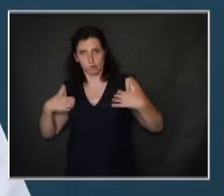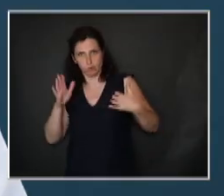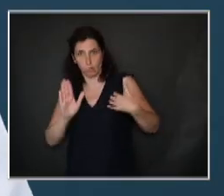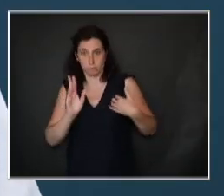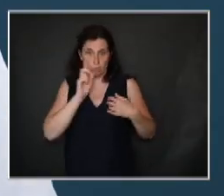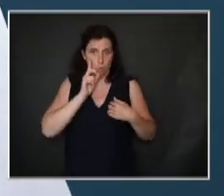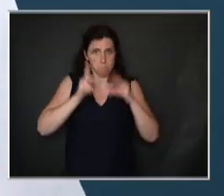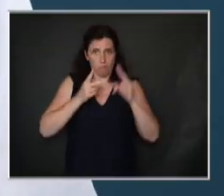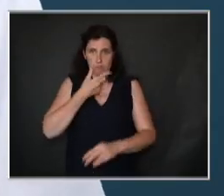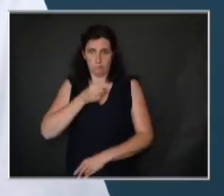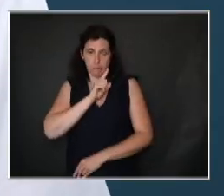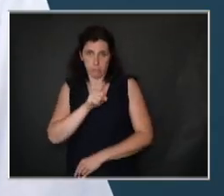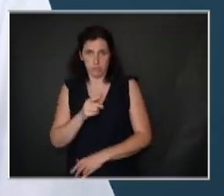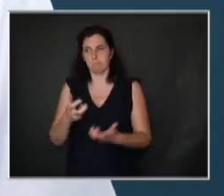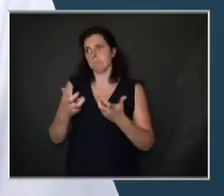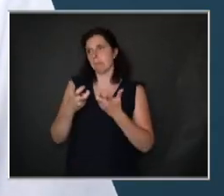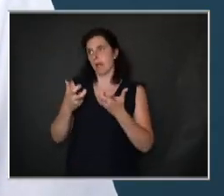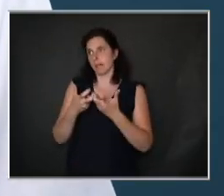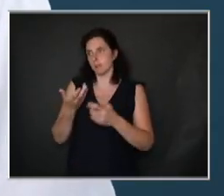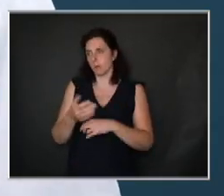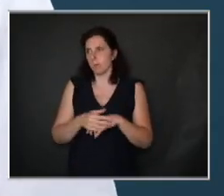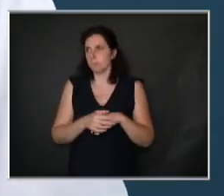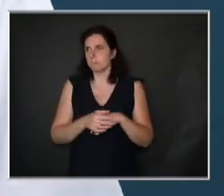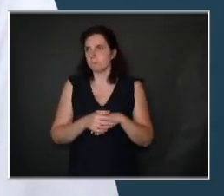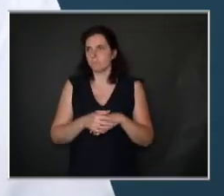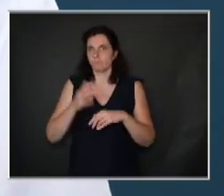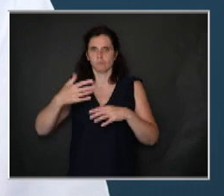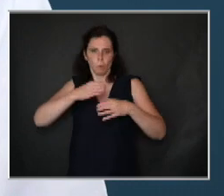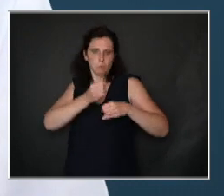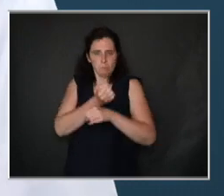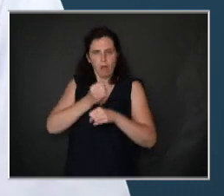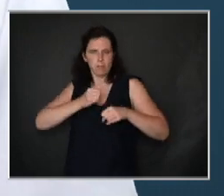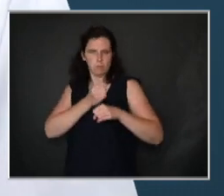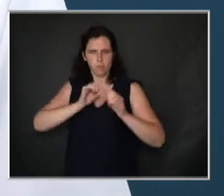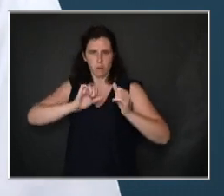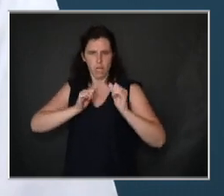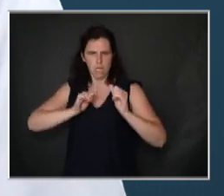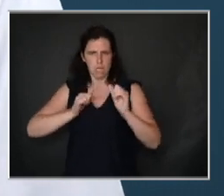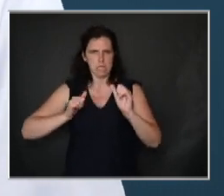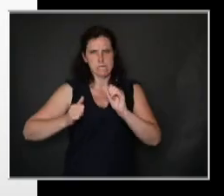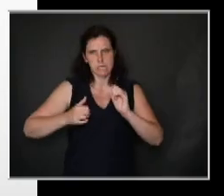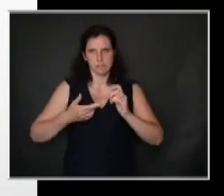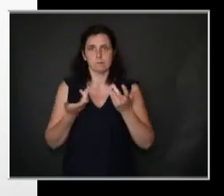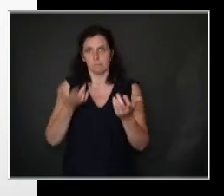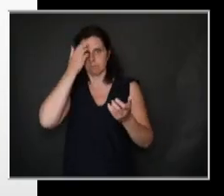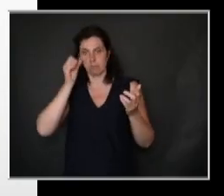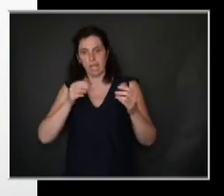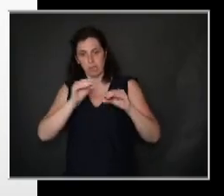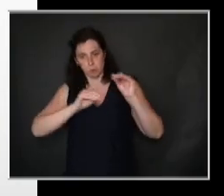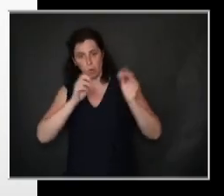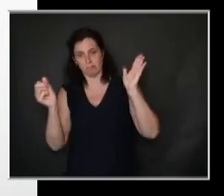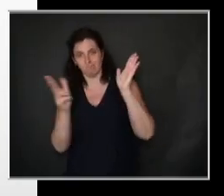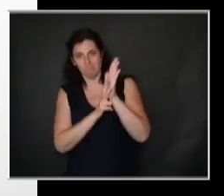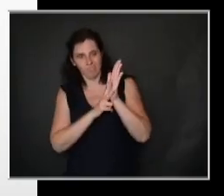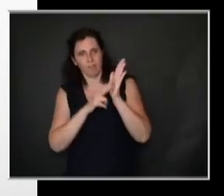pas facile. Par exemple, pour les manipulations vertébrales, quand on veut valider un traitement, il